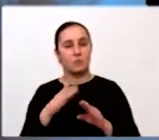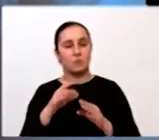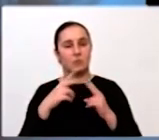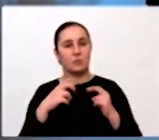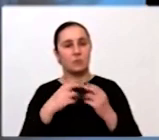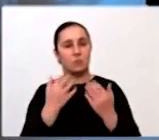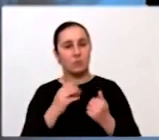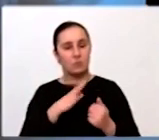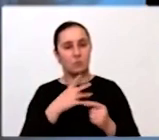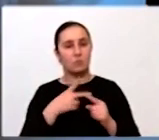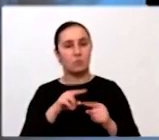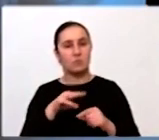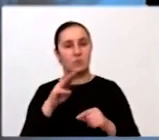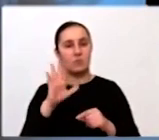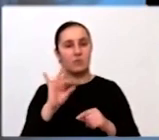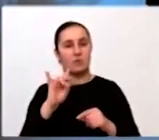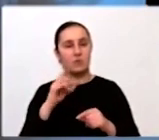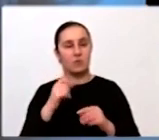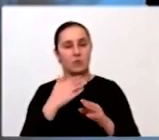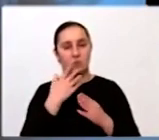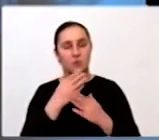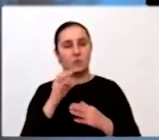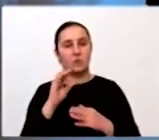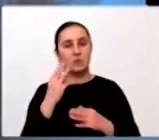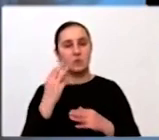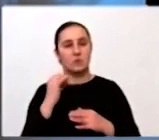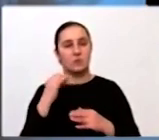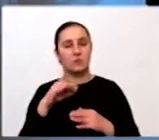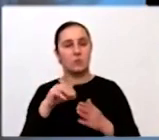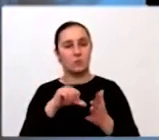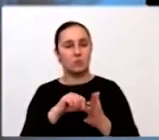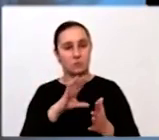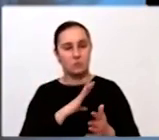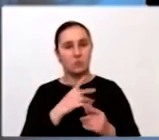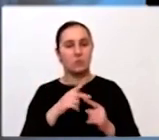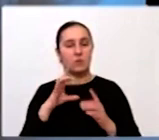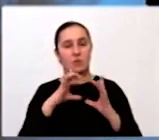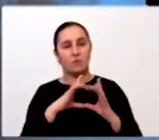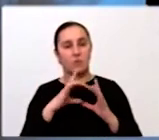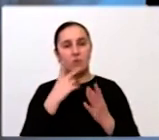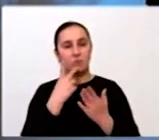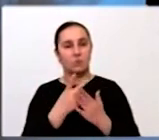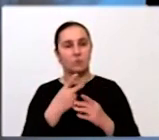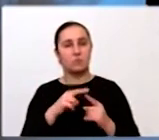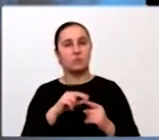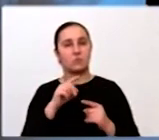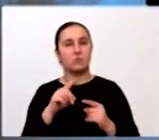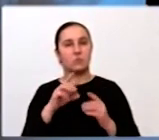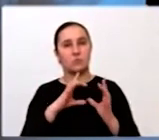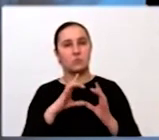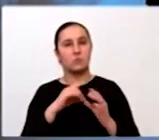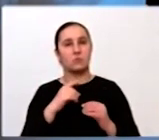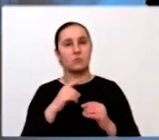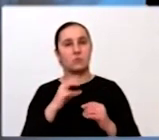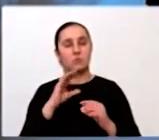tekshirib oldik. Bu yerda yana twinga murojaat qilib shape'ni bosib qo'ydik. Demak, avval ko'rinishidan, aylana ko'rinishdan